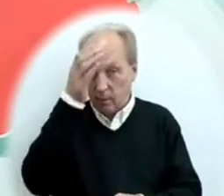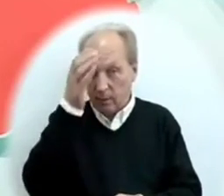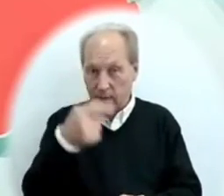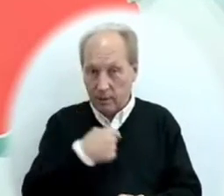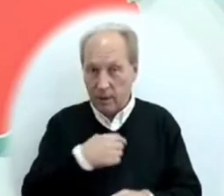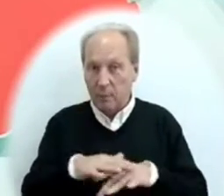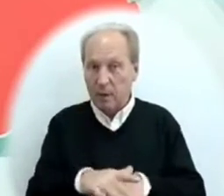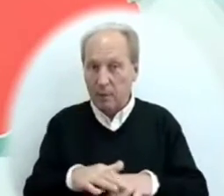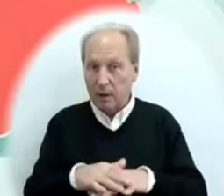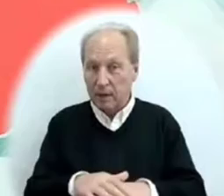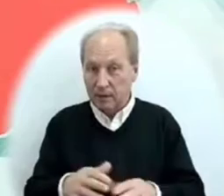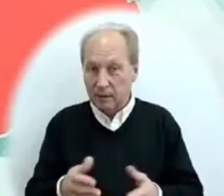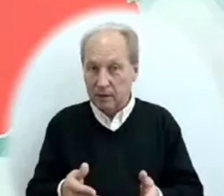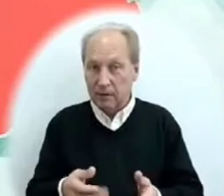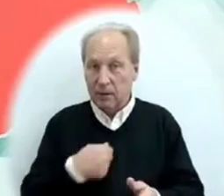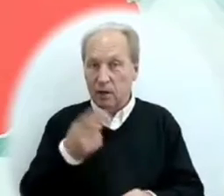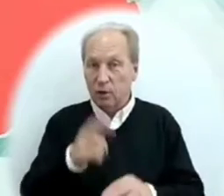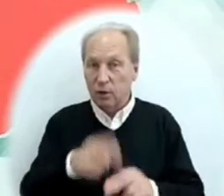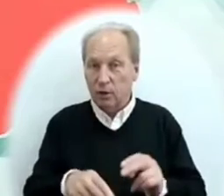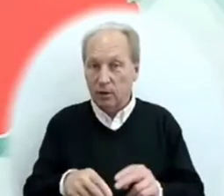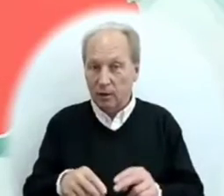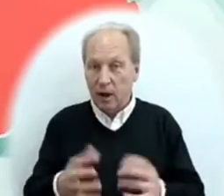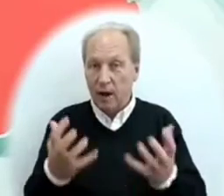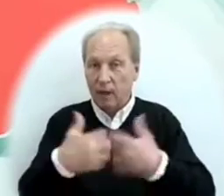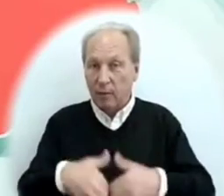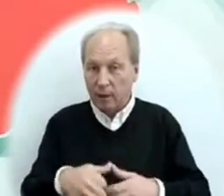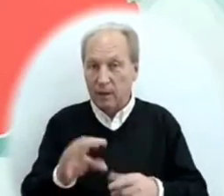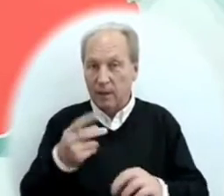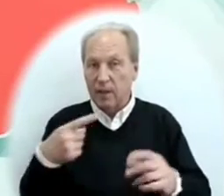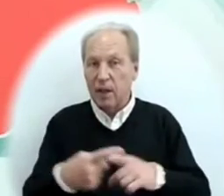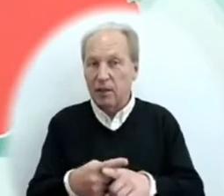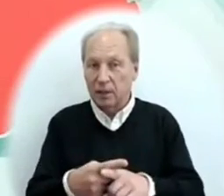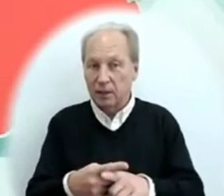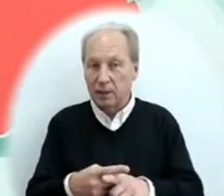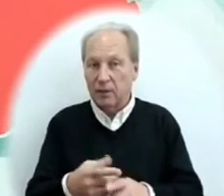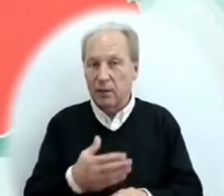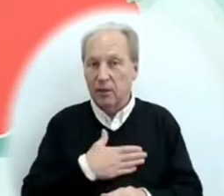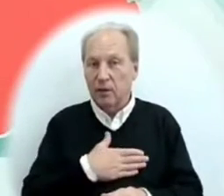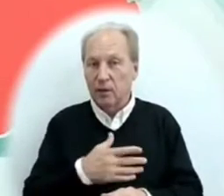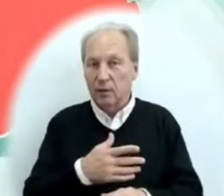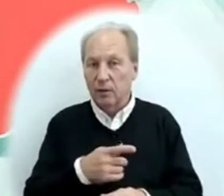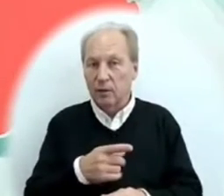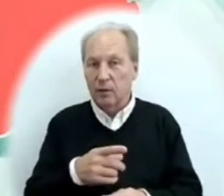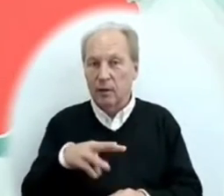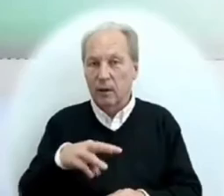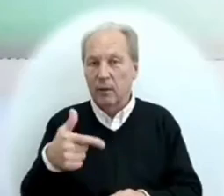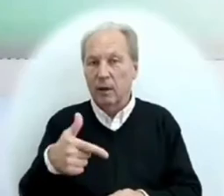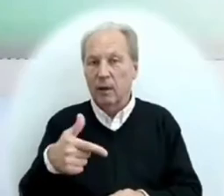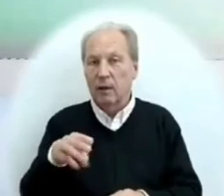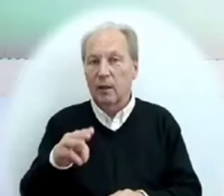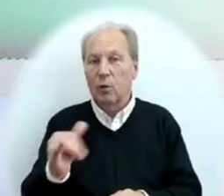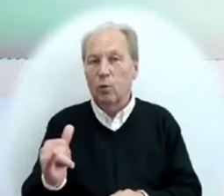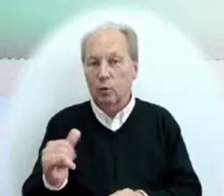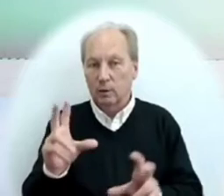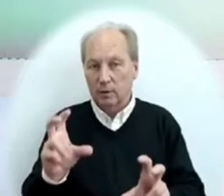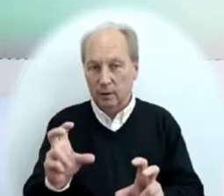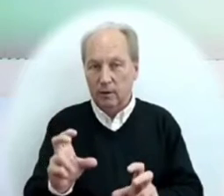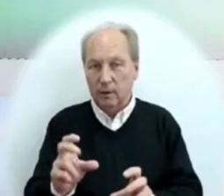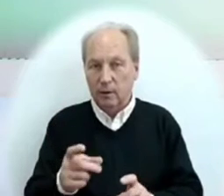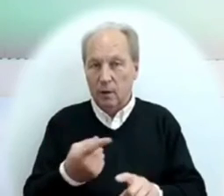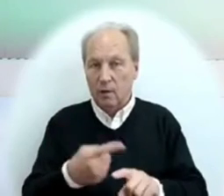математическое, я заканчивала факультет автоматики и вычислительной техники нашего НЭТИ, сейчас НГТУ это называется, да? И у меня вот эта